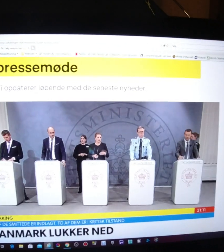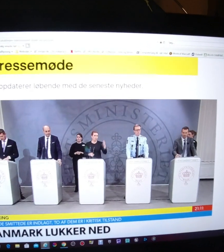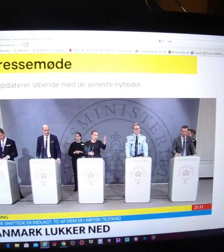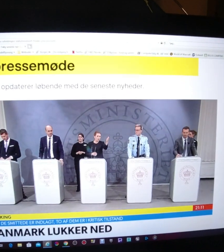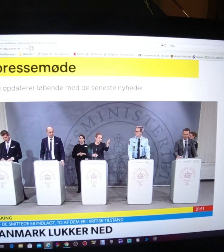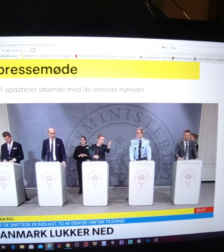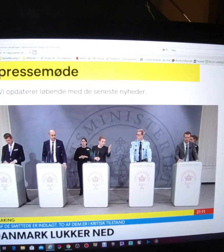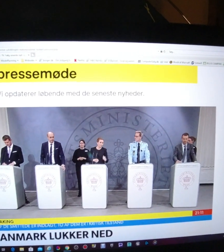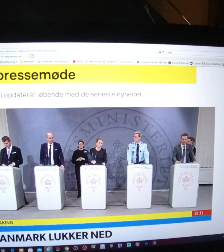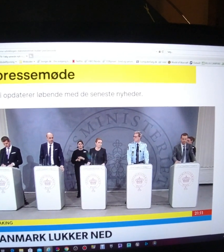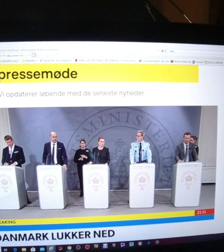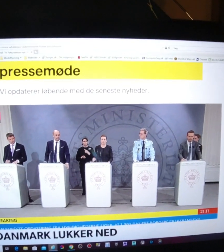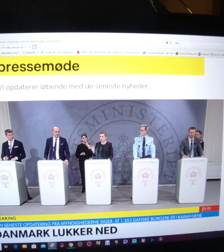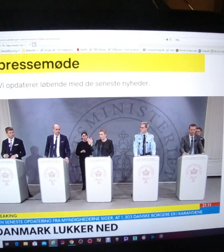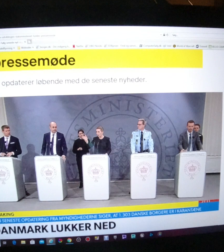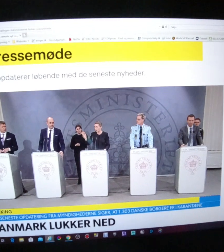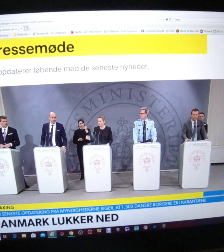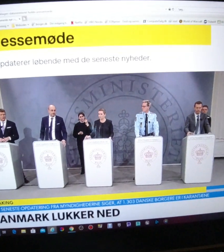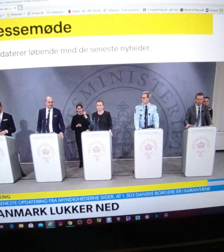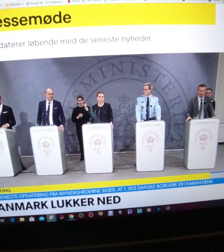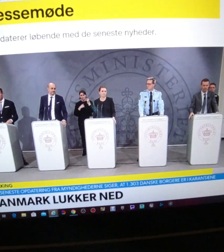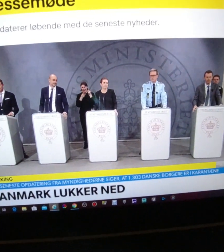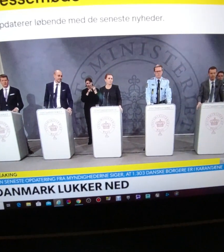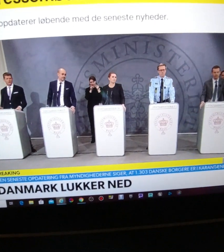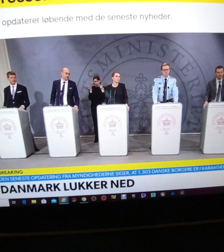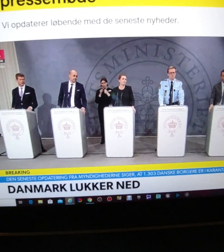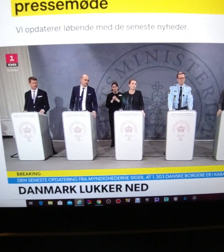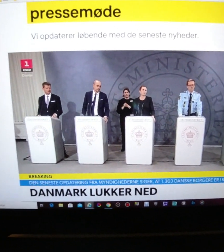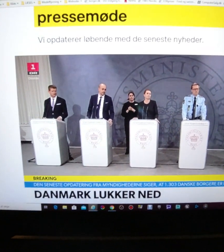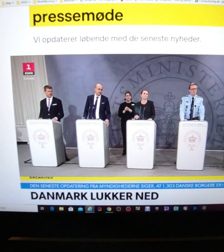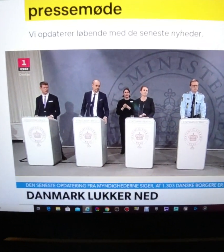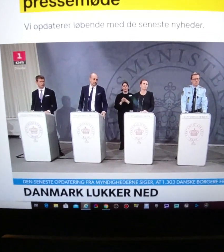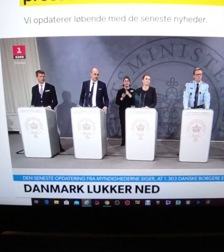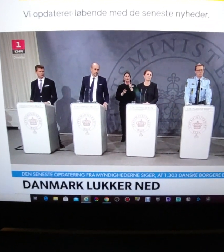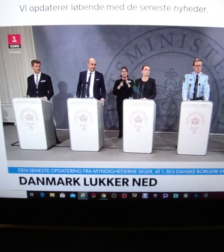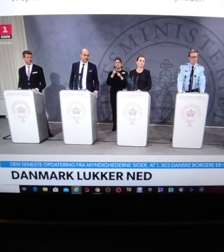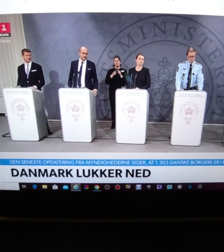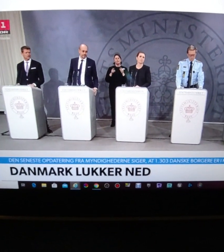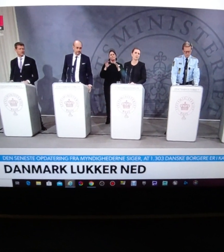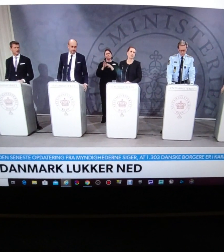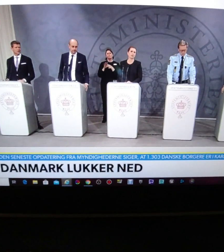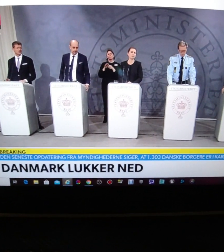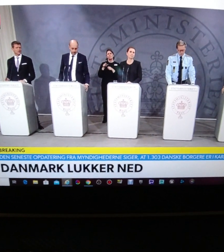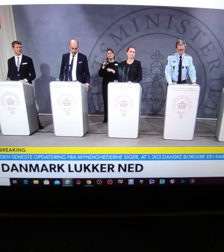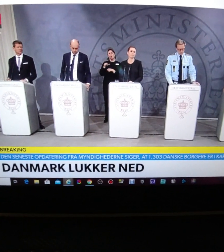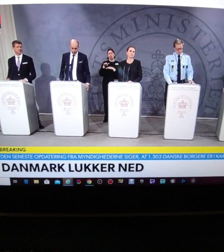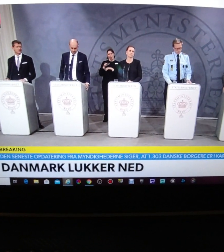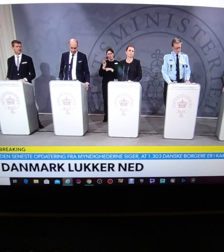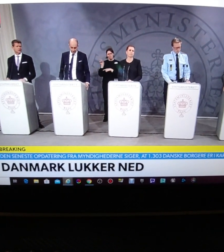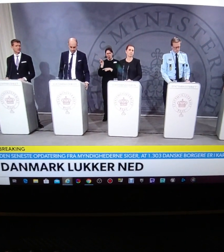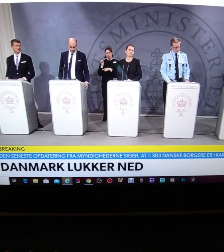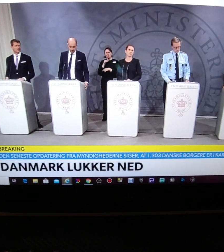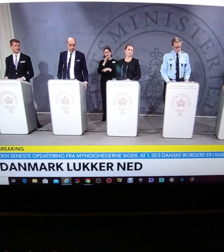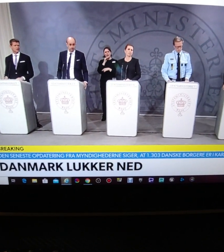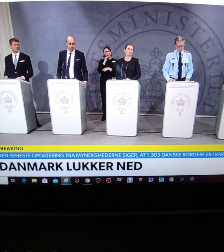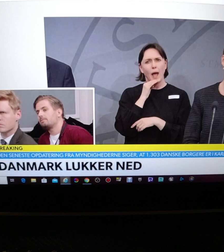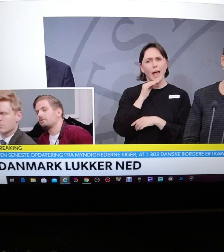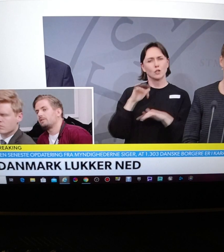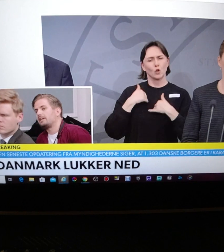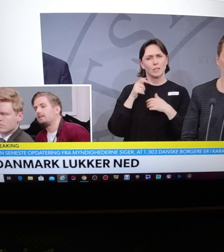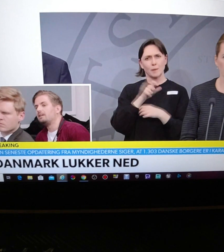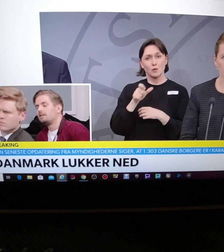Så tager vi dig, og så går vi herud. Jeg tager i særlig grad til Brudstrøm. Du nævner, at sundhedspersonale og